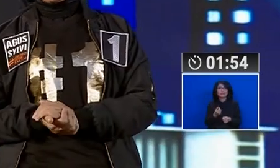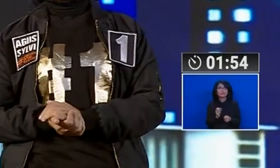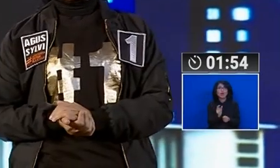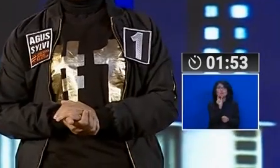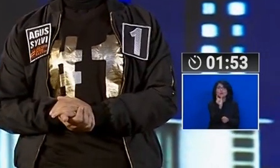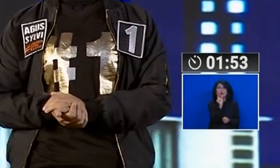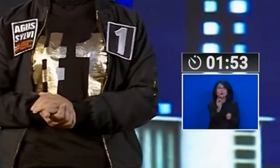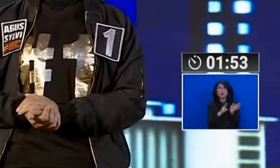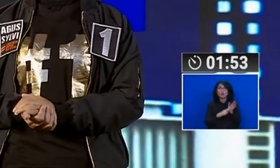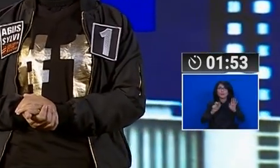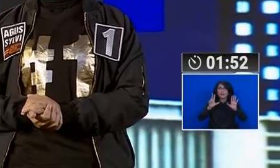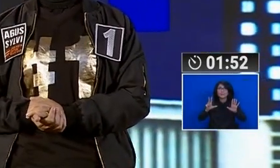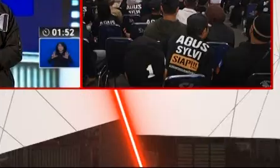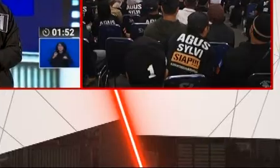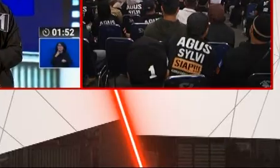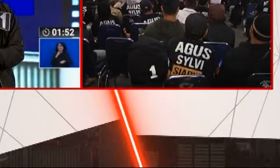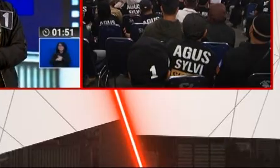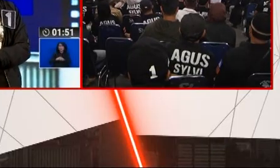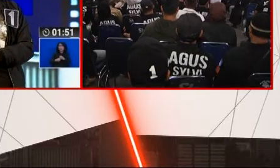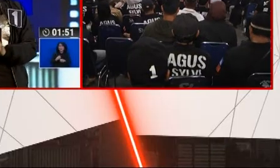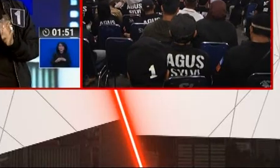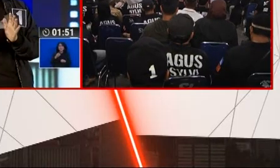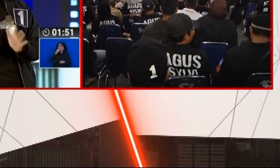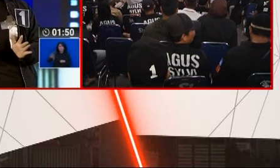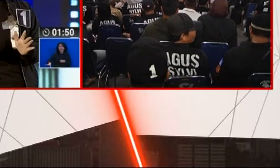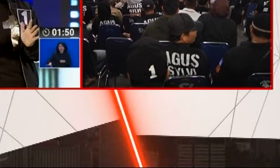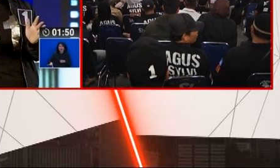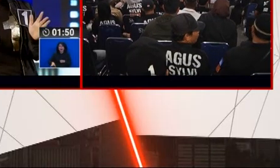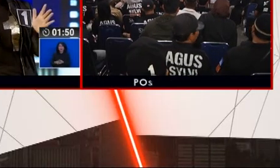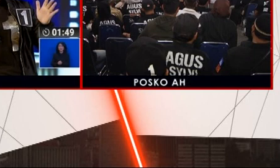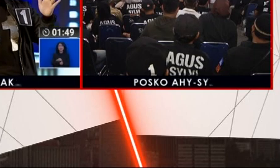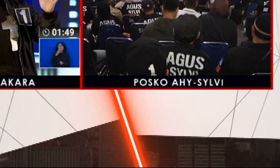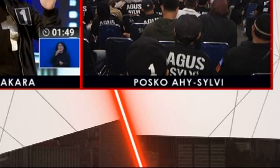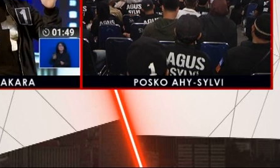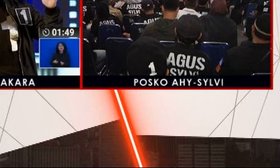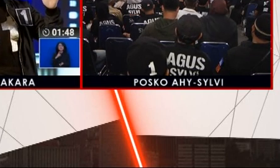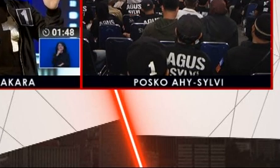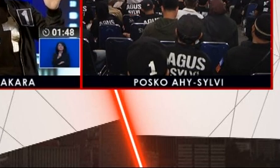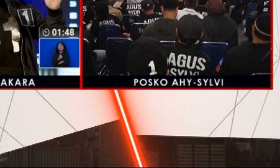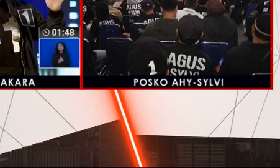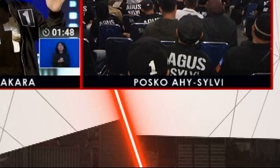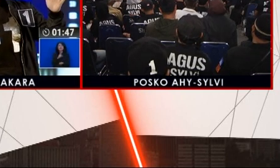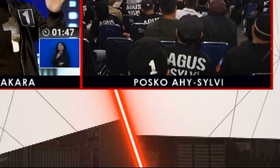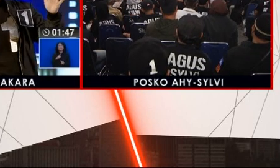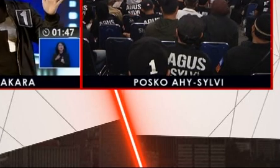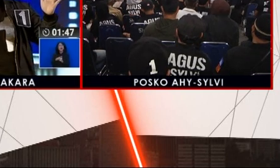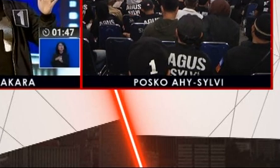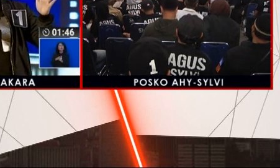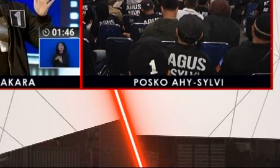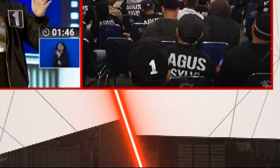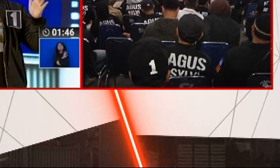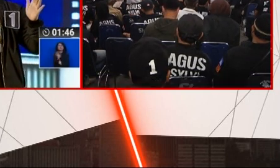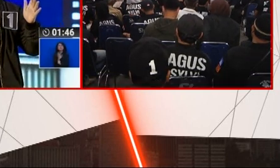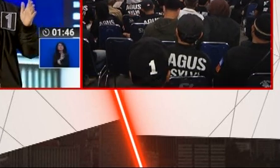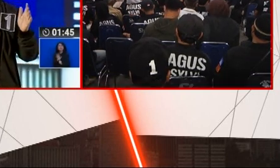8 tentang pengelolaan sampah bicara soal sampah sebenarnya itu diawali bukan pada